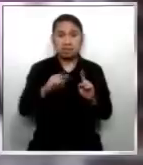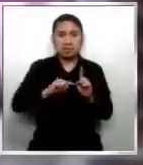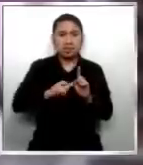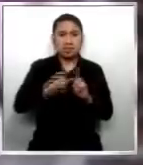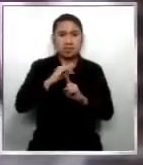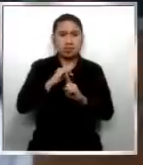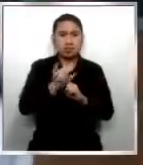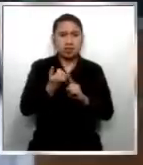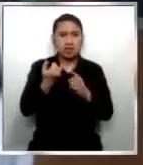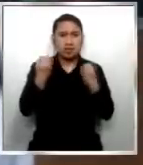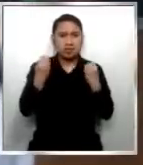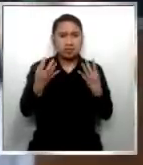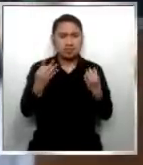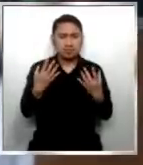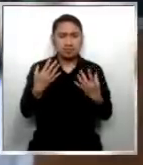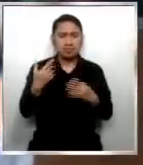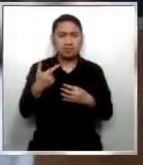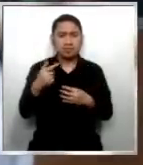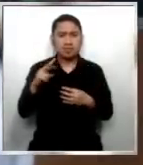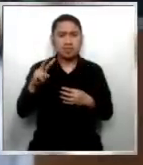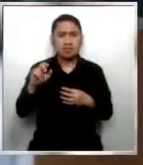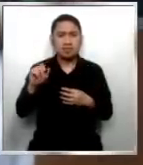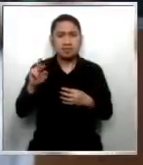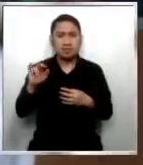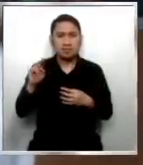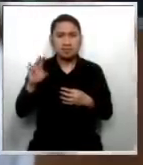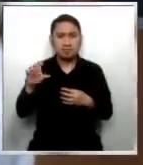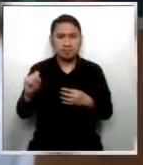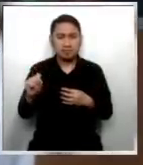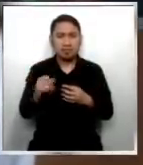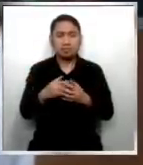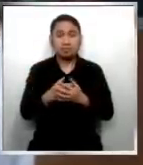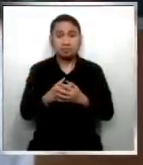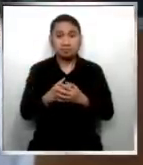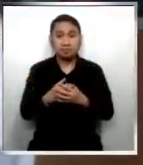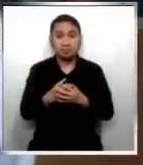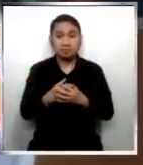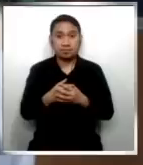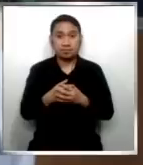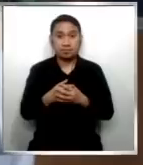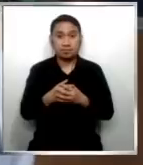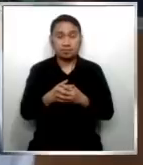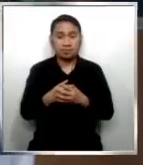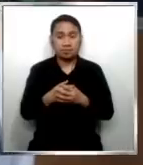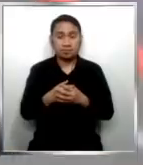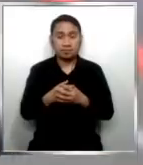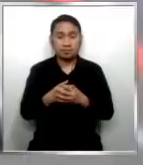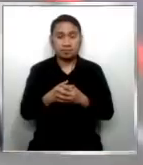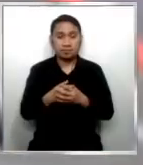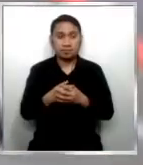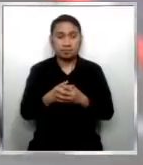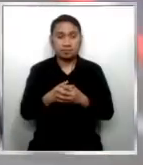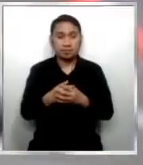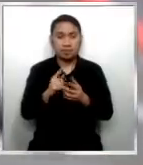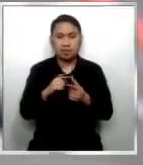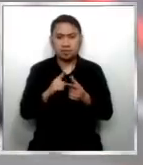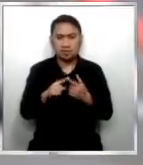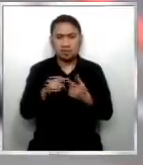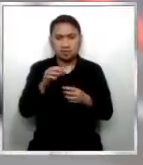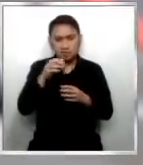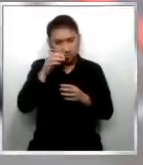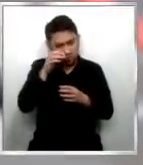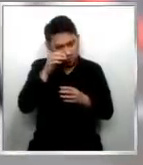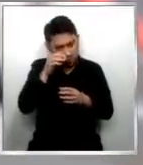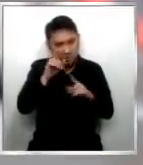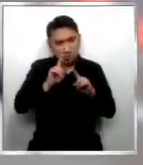dumami ang G variant. Dito nakita namin na yung G, tapos naging G, nakita namin siya sa June, mga